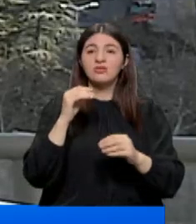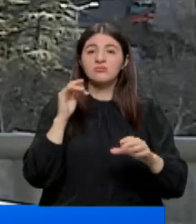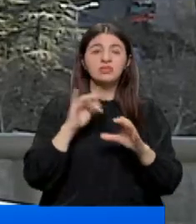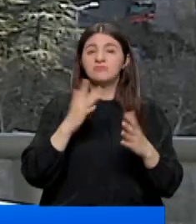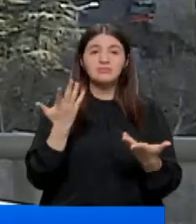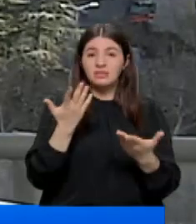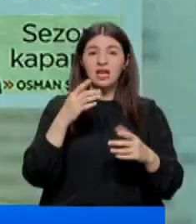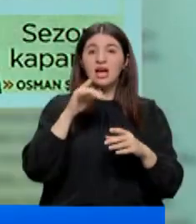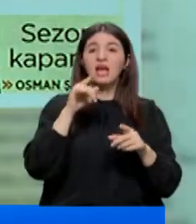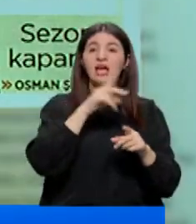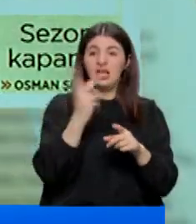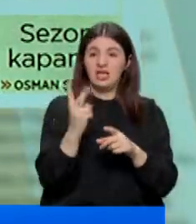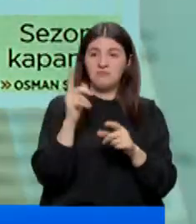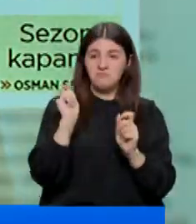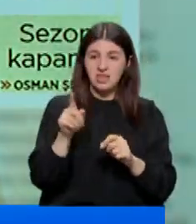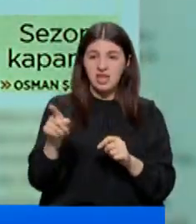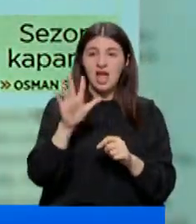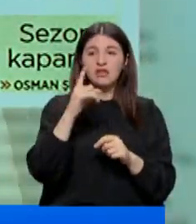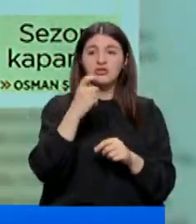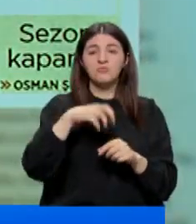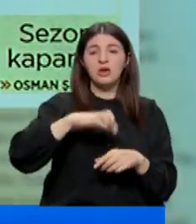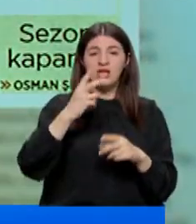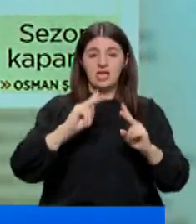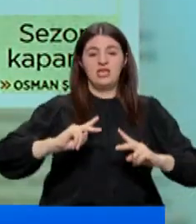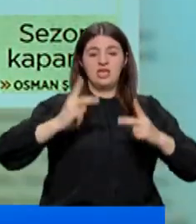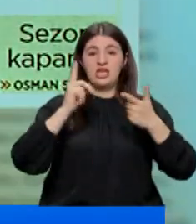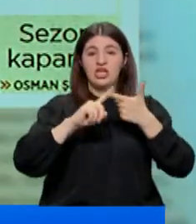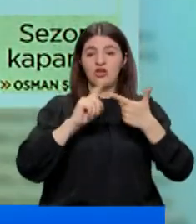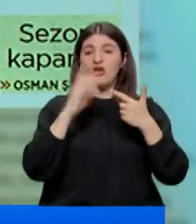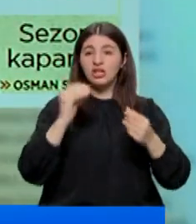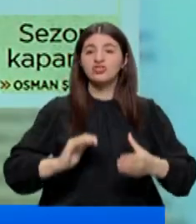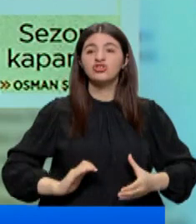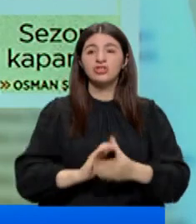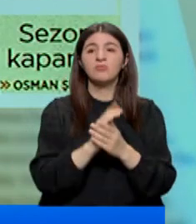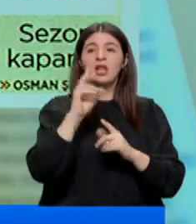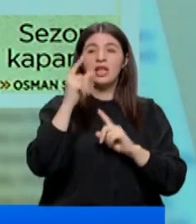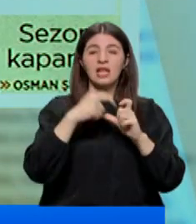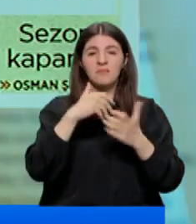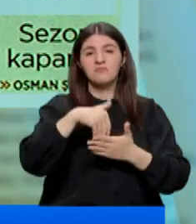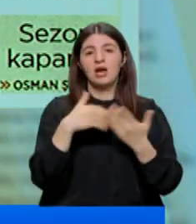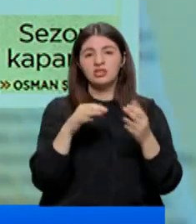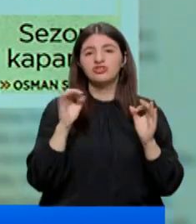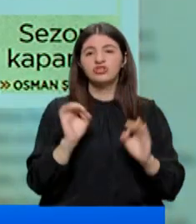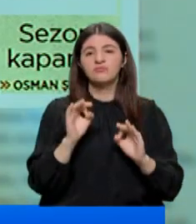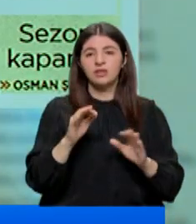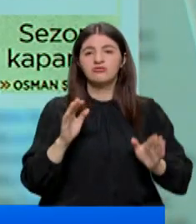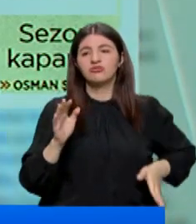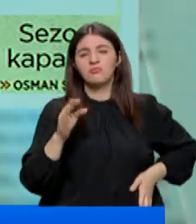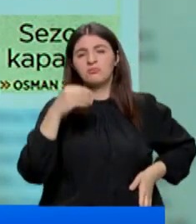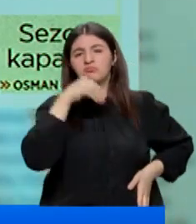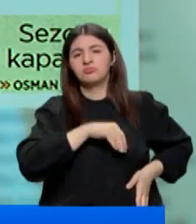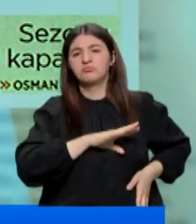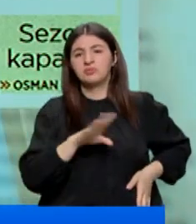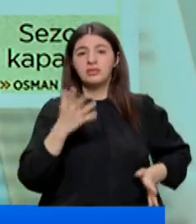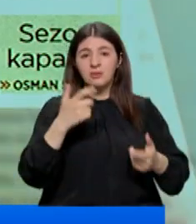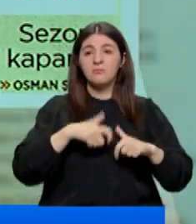ve Serdar Dursun kaydetti. 59 puanla ikinci sıraya yükselen Fenerbahçe Şampiyonlar Ligi biletini de şimdilik cebine koydu.